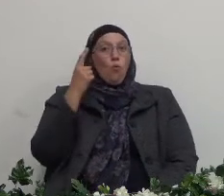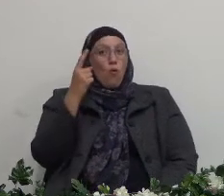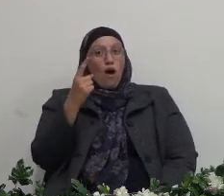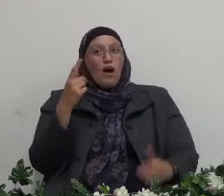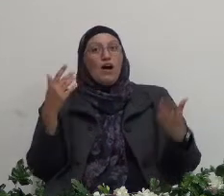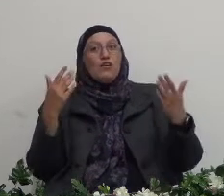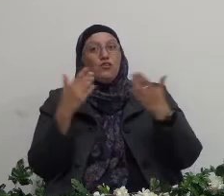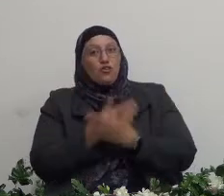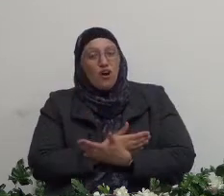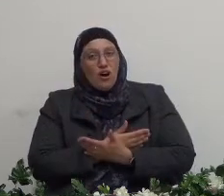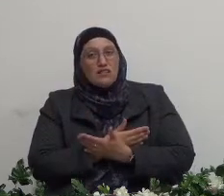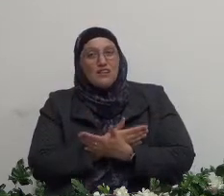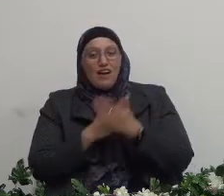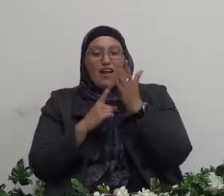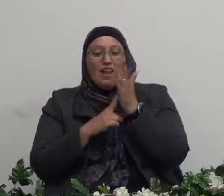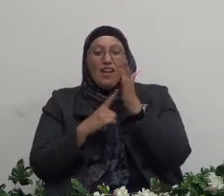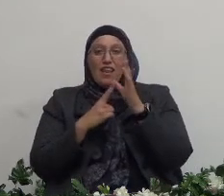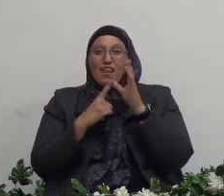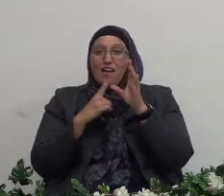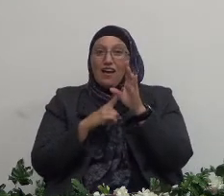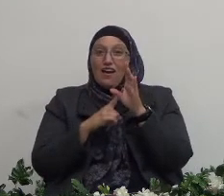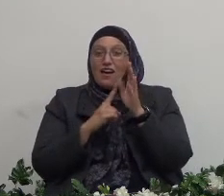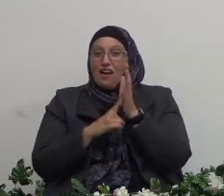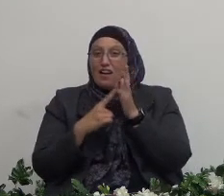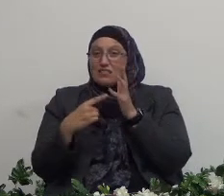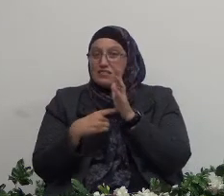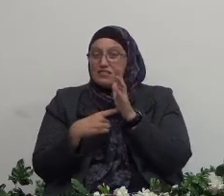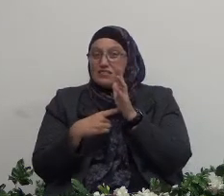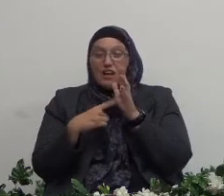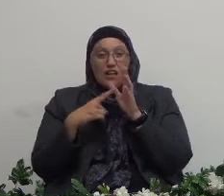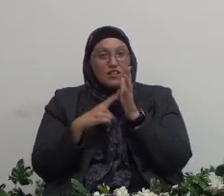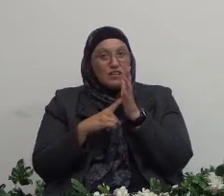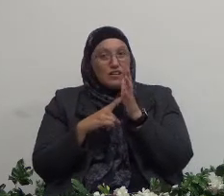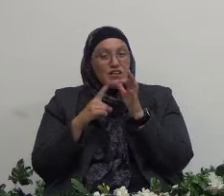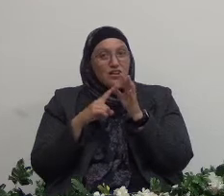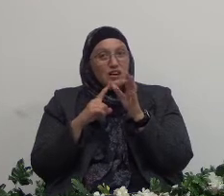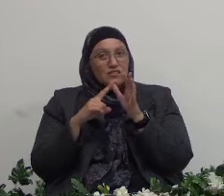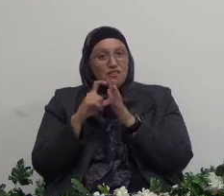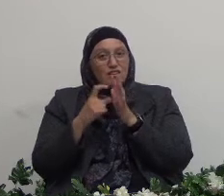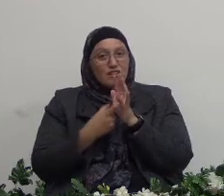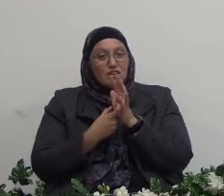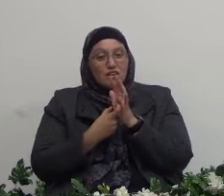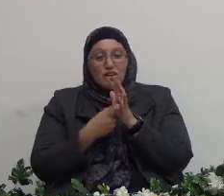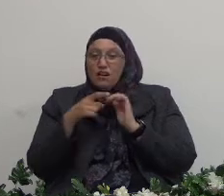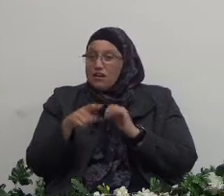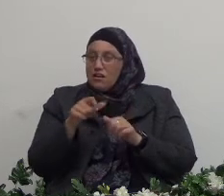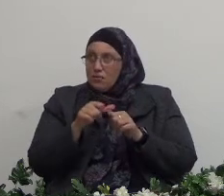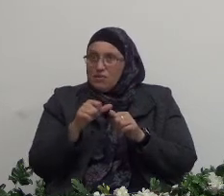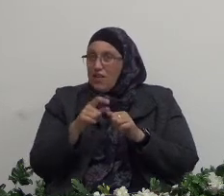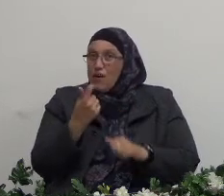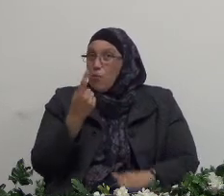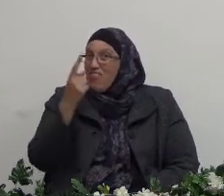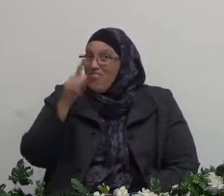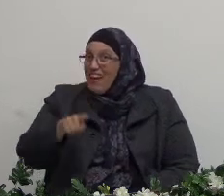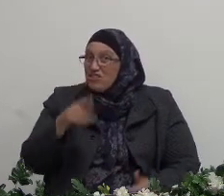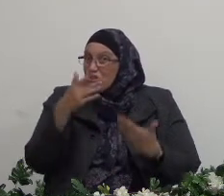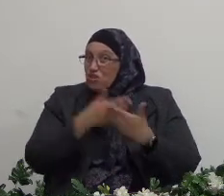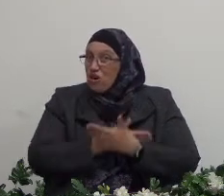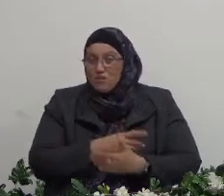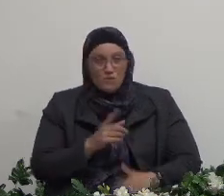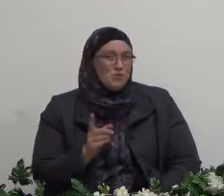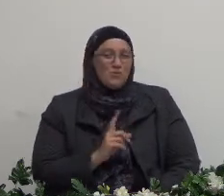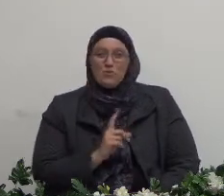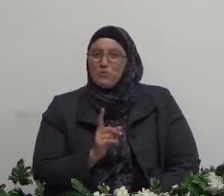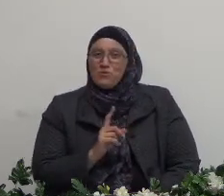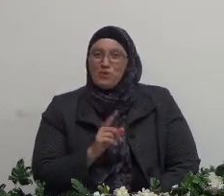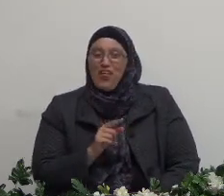Laylatul Qadr, has a value that's greater than not 1,000 nights. خَيْرٌ مِّنْ أَلْفِ شَهْرٍ. It's one night,